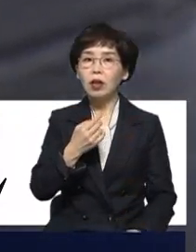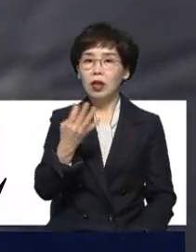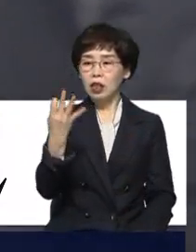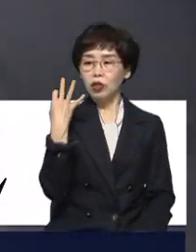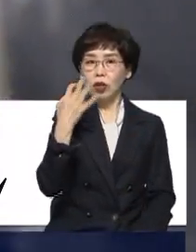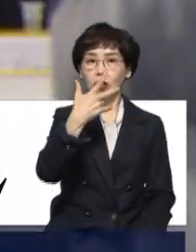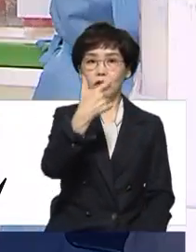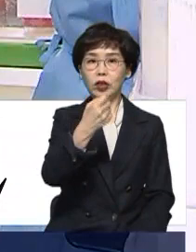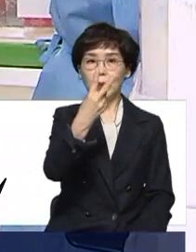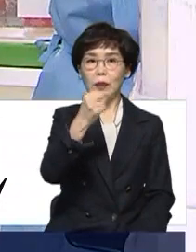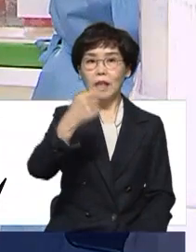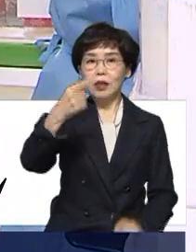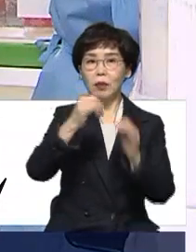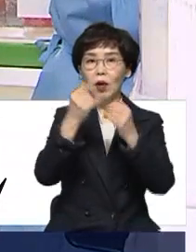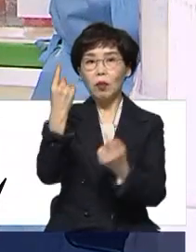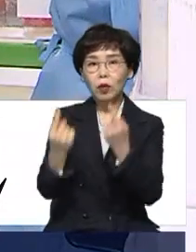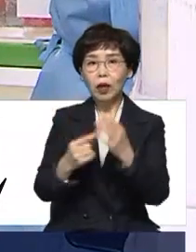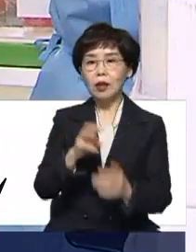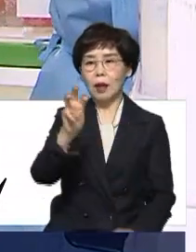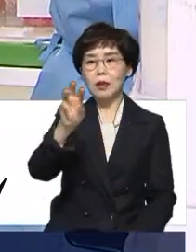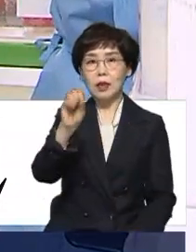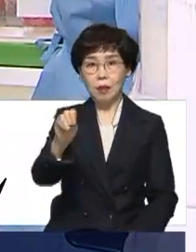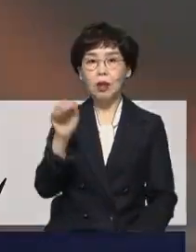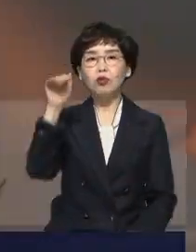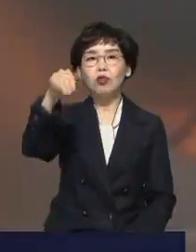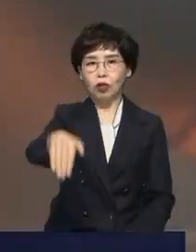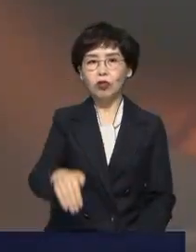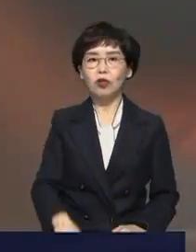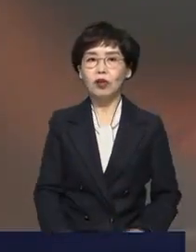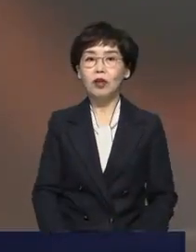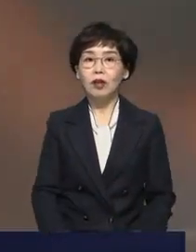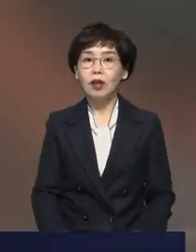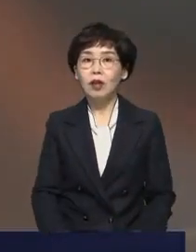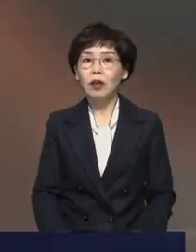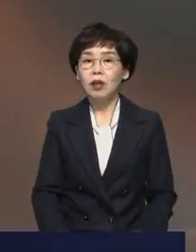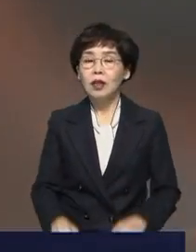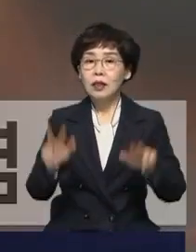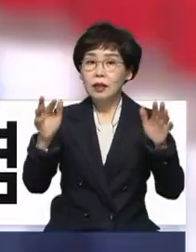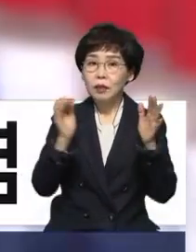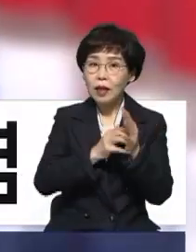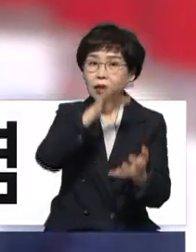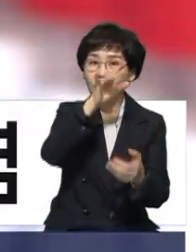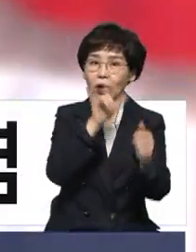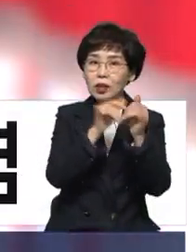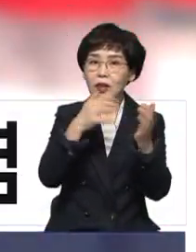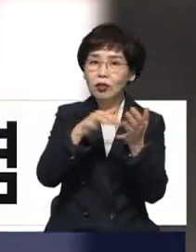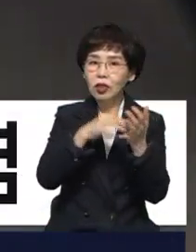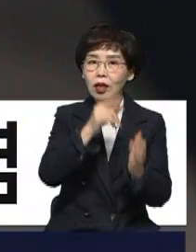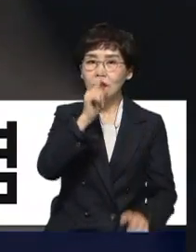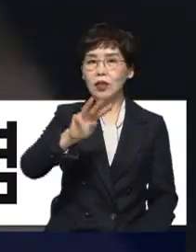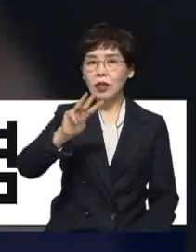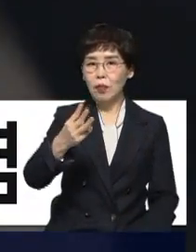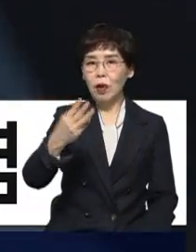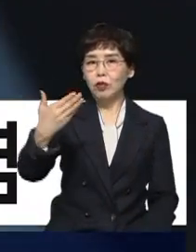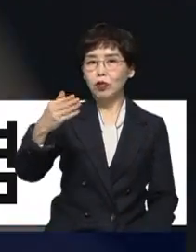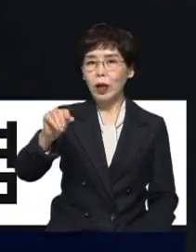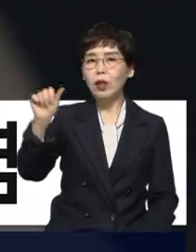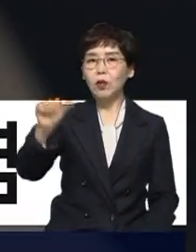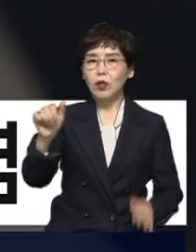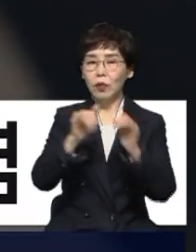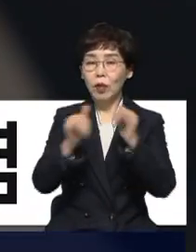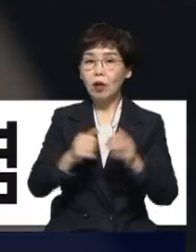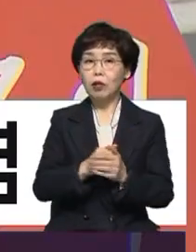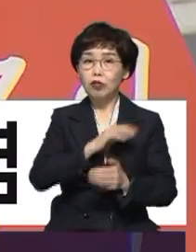전 62만 1천여 명보다는 30만 명이나 줄었습니다. 지금까지 누적 확진자는 1,309만 5천여